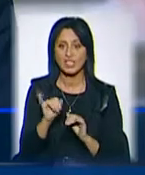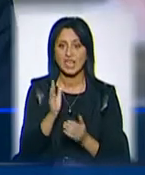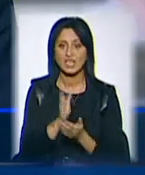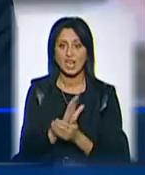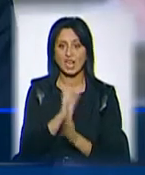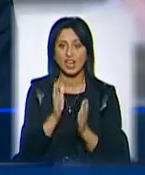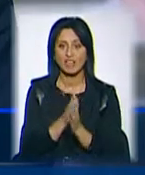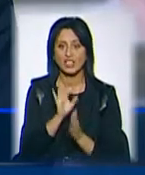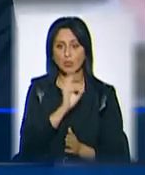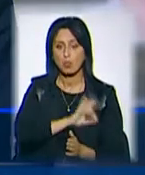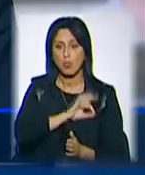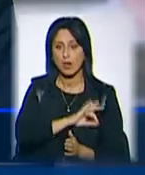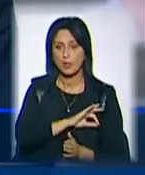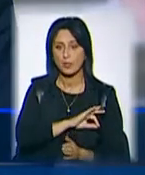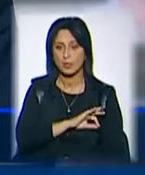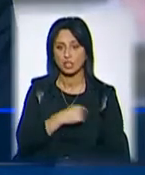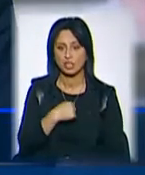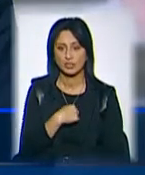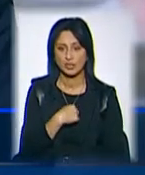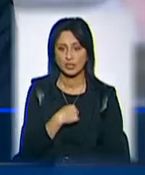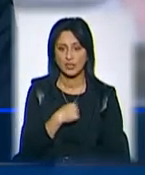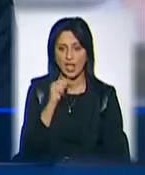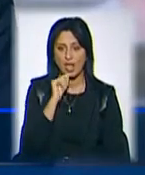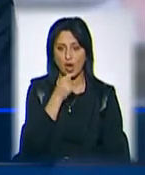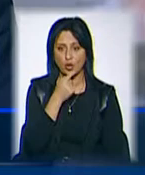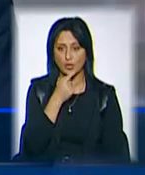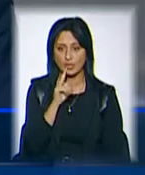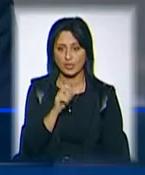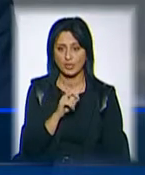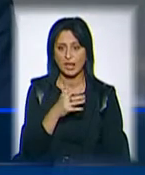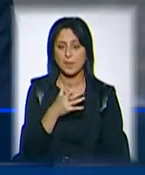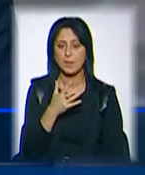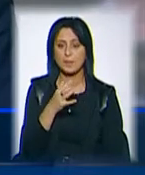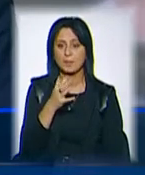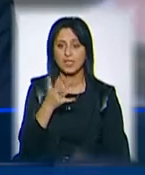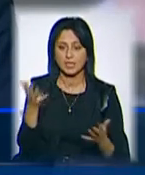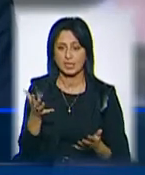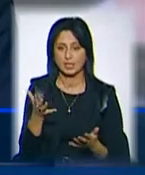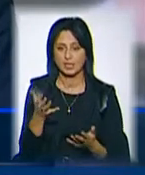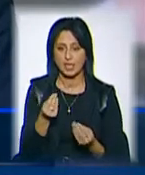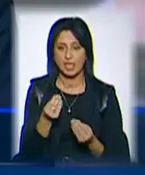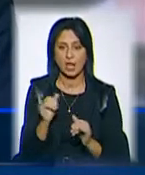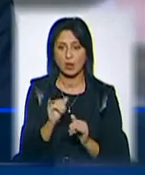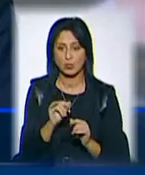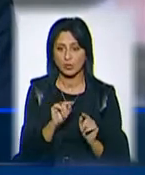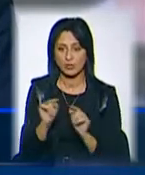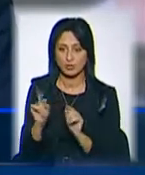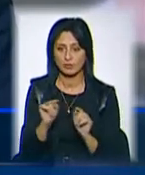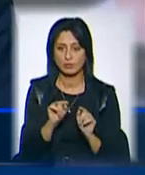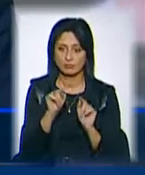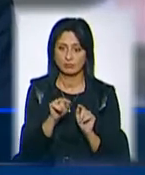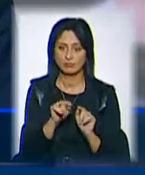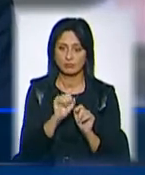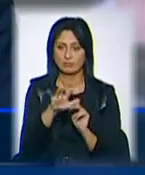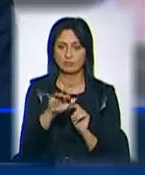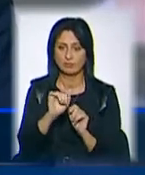არის ყველაზე მომგებიანი ჩვენი, ასე ვთქვათ, ეკონომიკისთვის სად არის ყველაზე დიდი თანხა ელექტროენერგიაში,